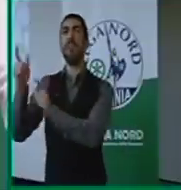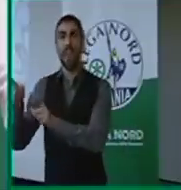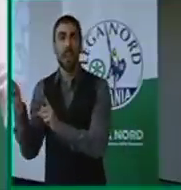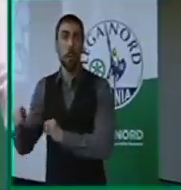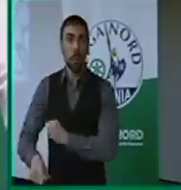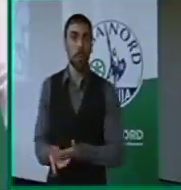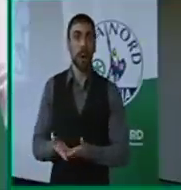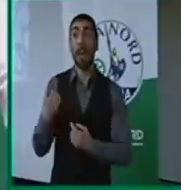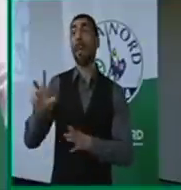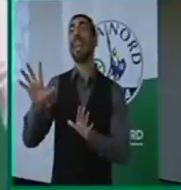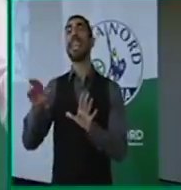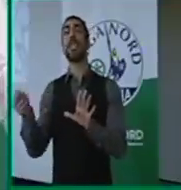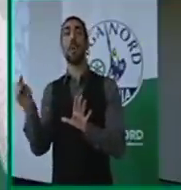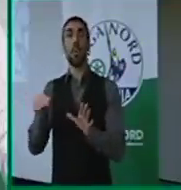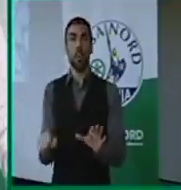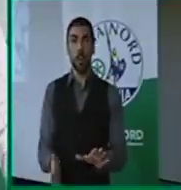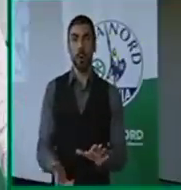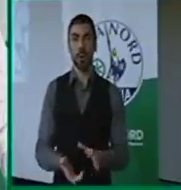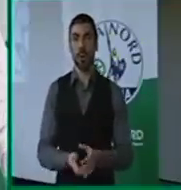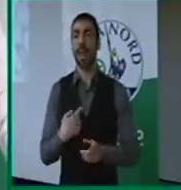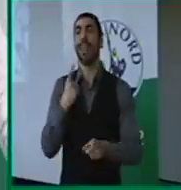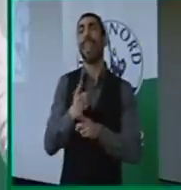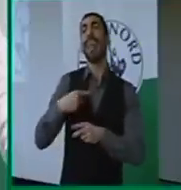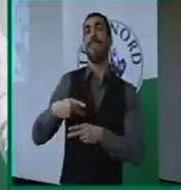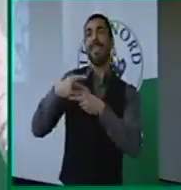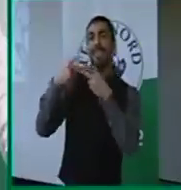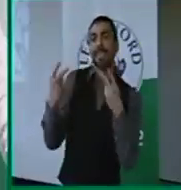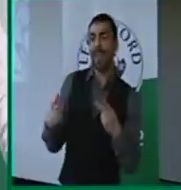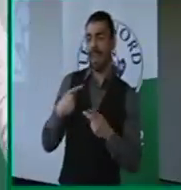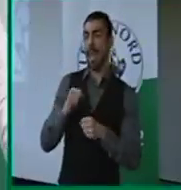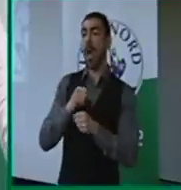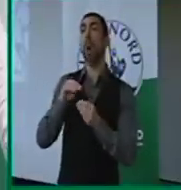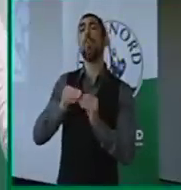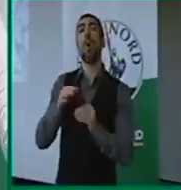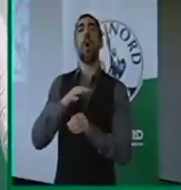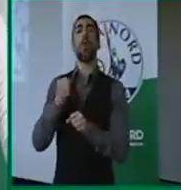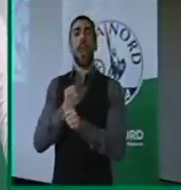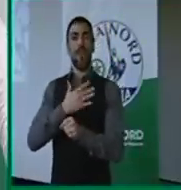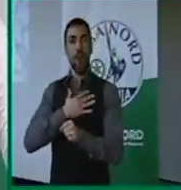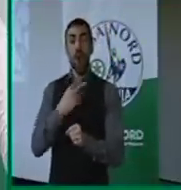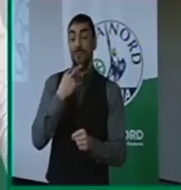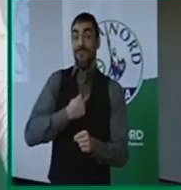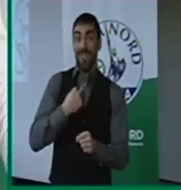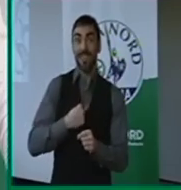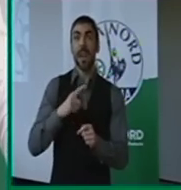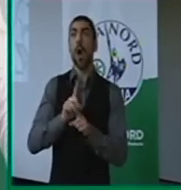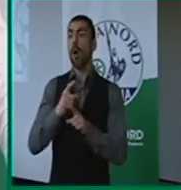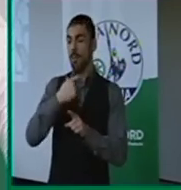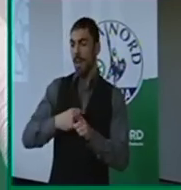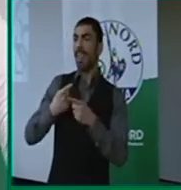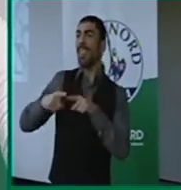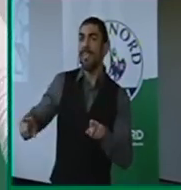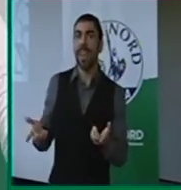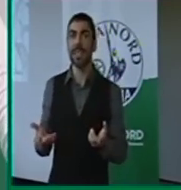per €10 In più noi dobbiamo difendere il nostro modo di lavorare di vivere di essere diversi